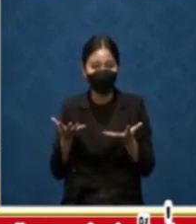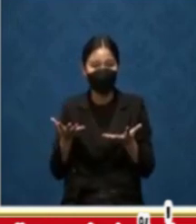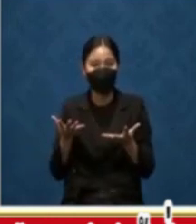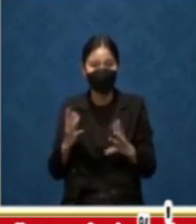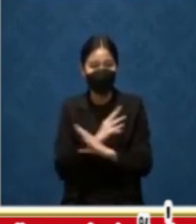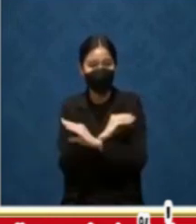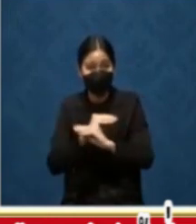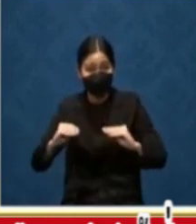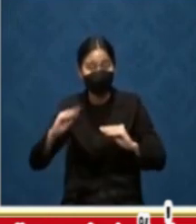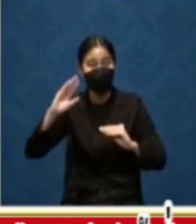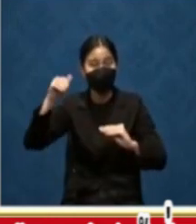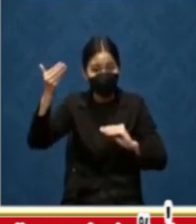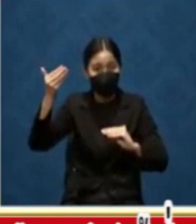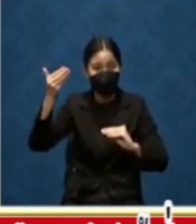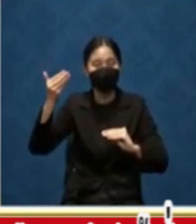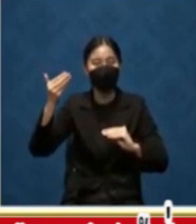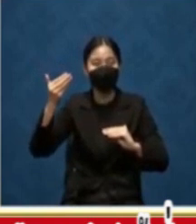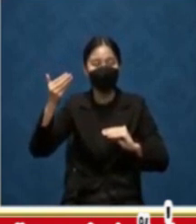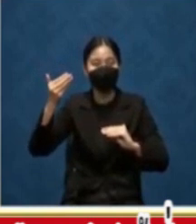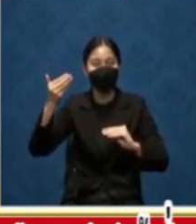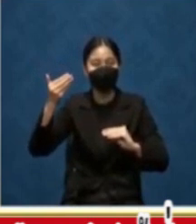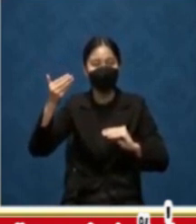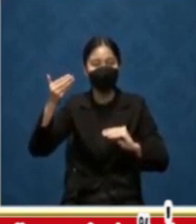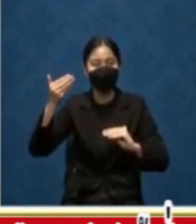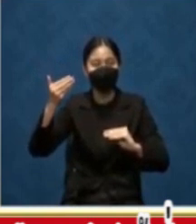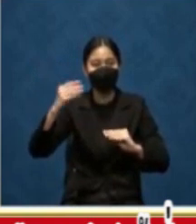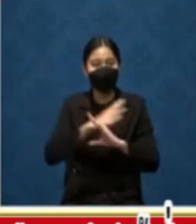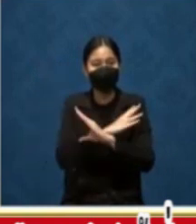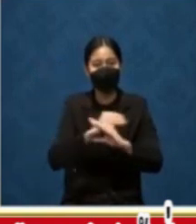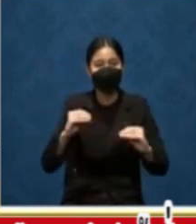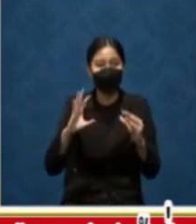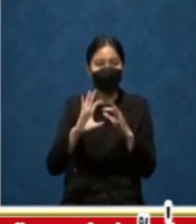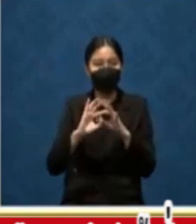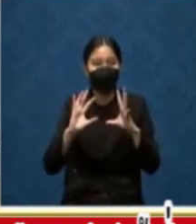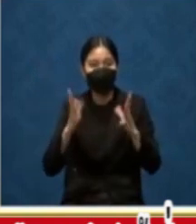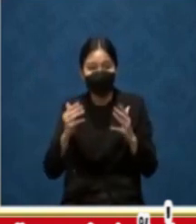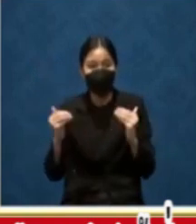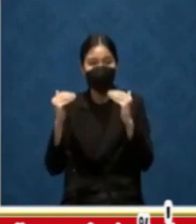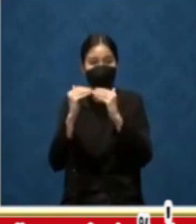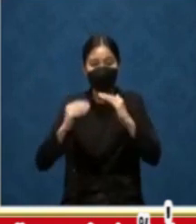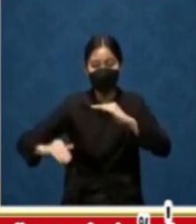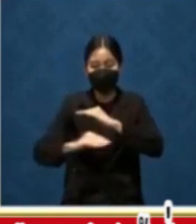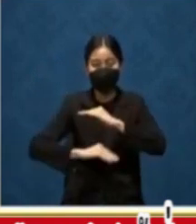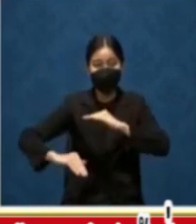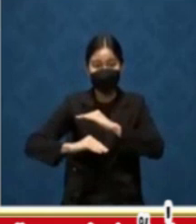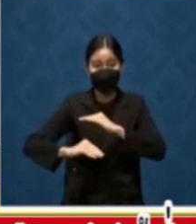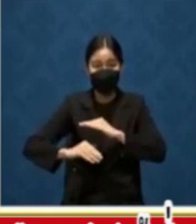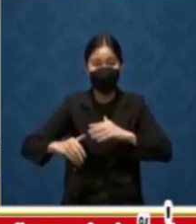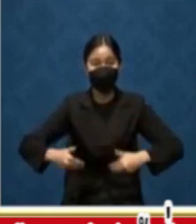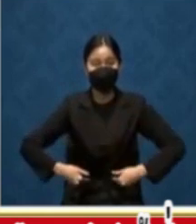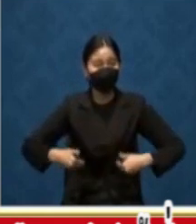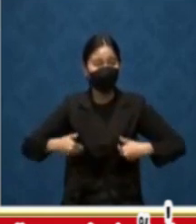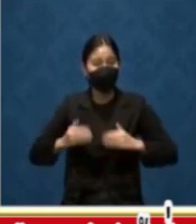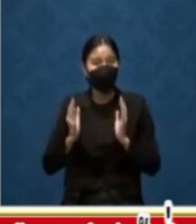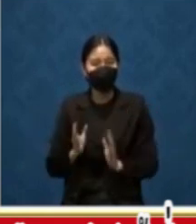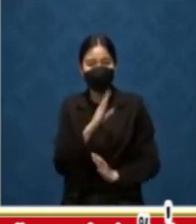เอาความสงบมาก่อนแล้วความสงบนั้นไม่ได้เกี่ยวกับสิทธิพื้นฐานของประชาชนถ้า